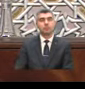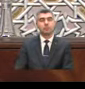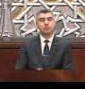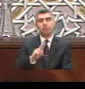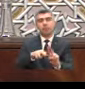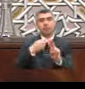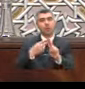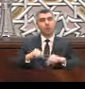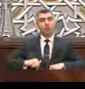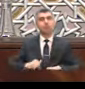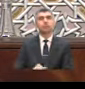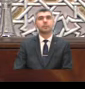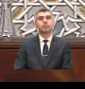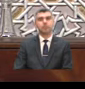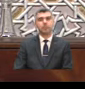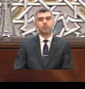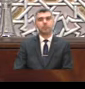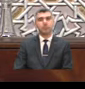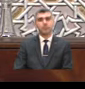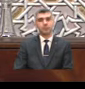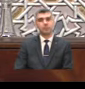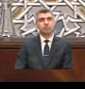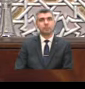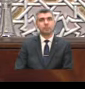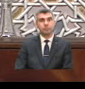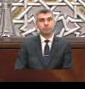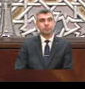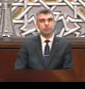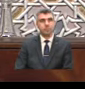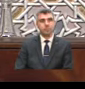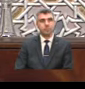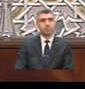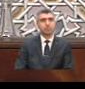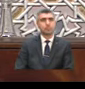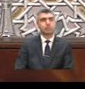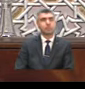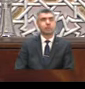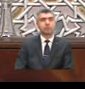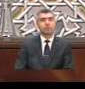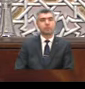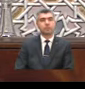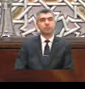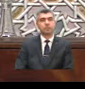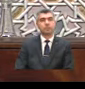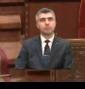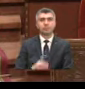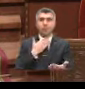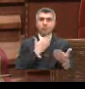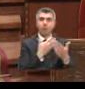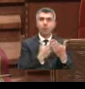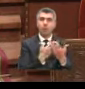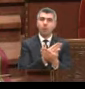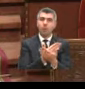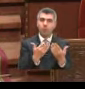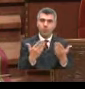الكلمه للسيده الوزيره المحترمه. تنشكر السادة النواب على